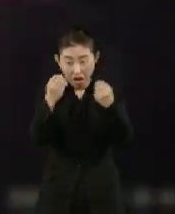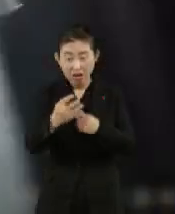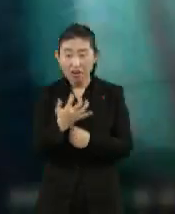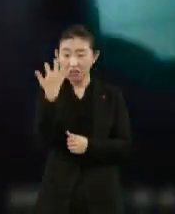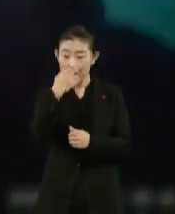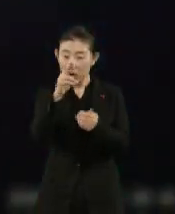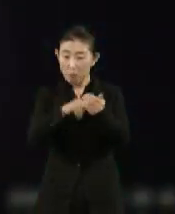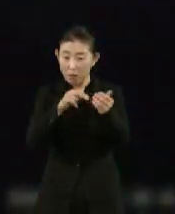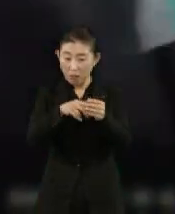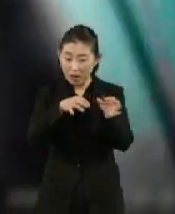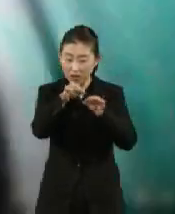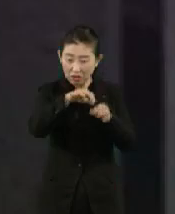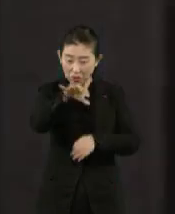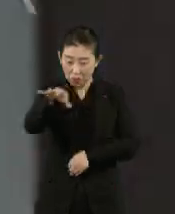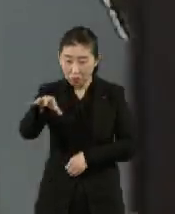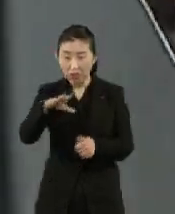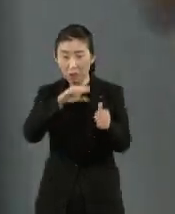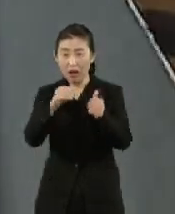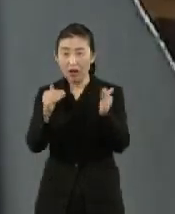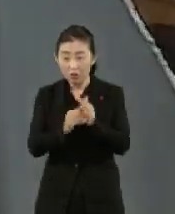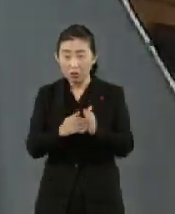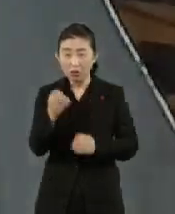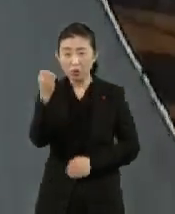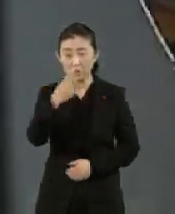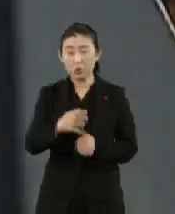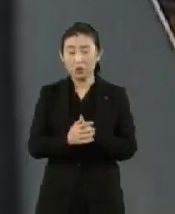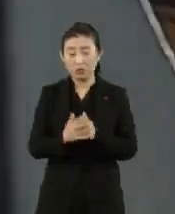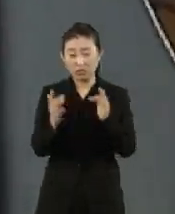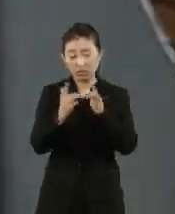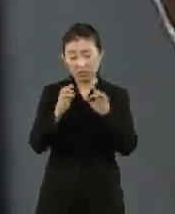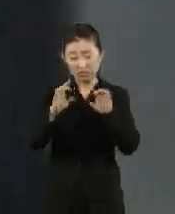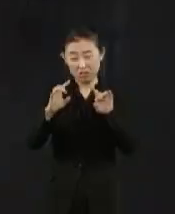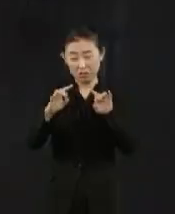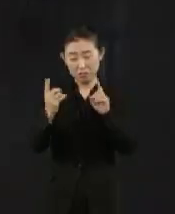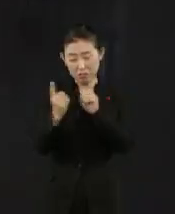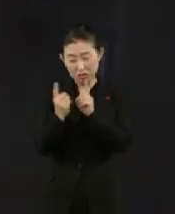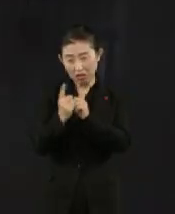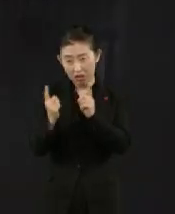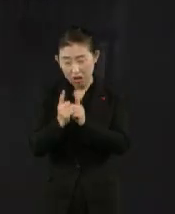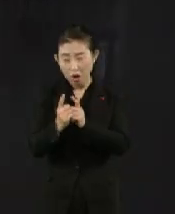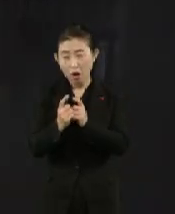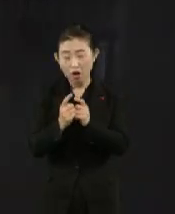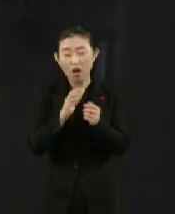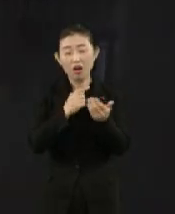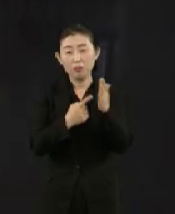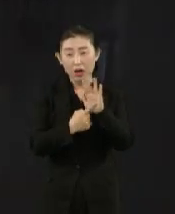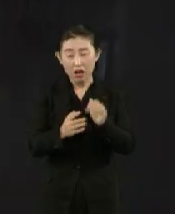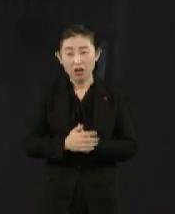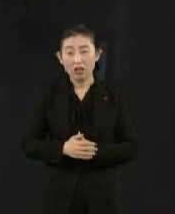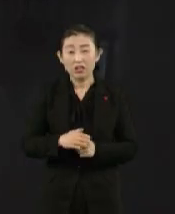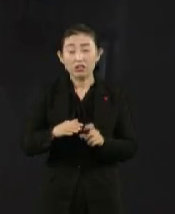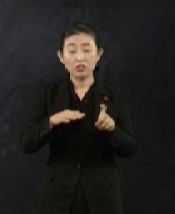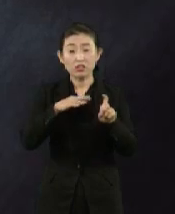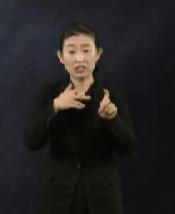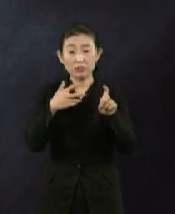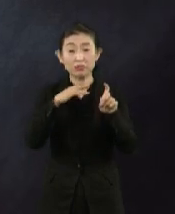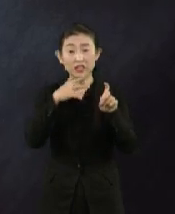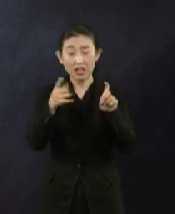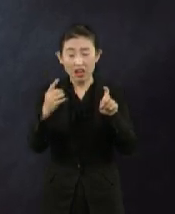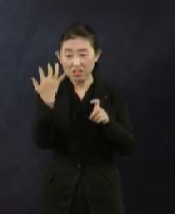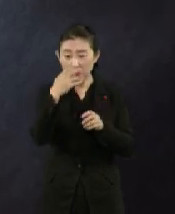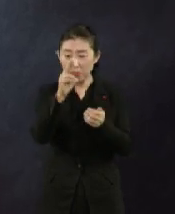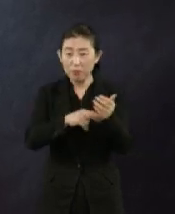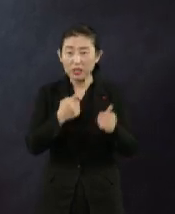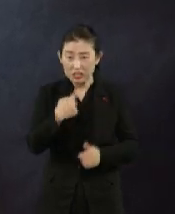독버섯처럼 퍼지고 있는 성매매 산업과 변질된 랜덤 채팅앱 고발에 이어 성매매를 경험한 10대의 목소리를 직접